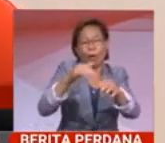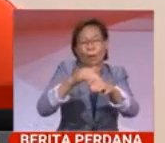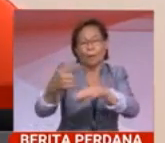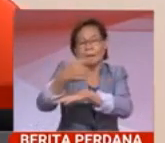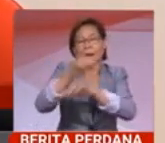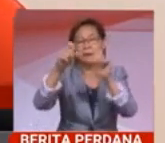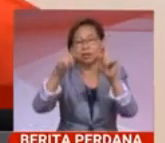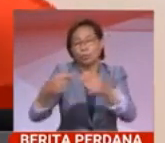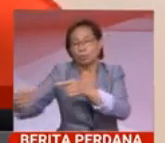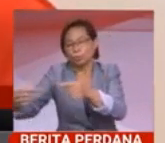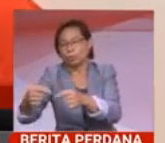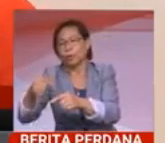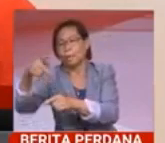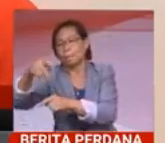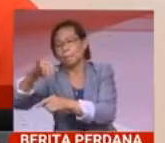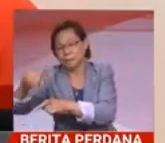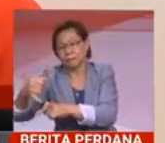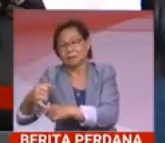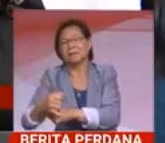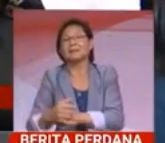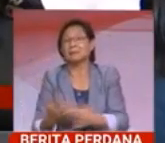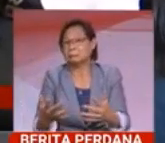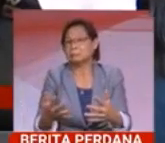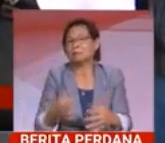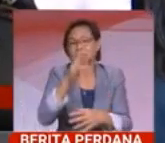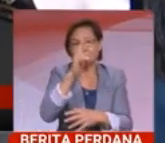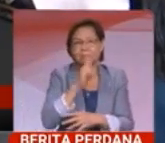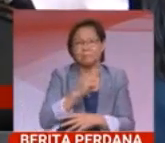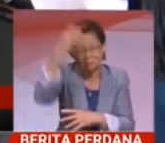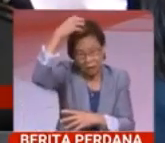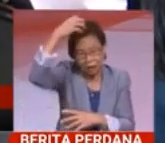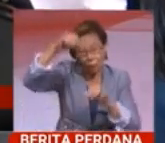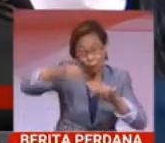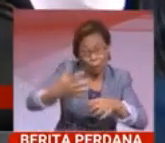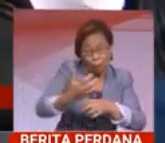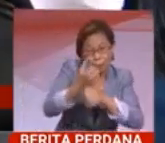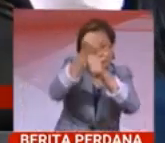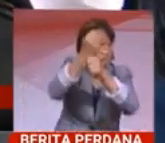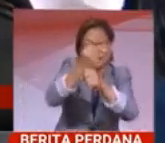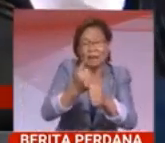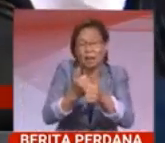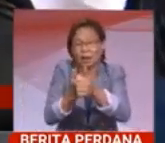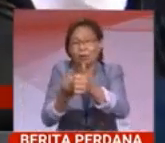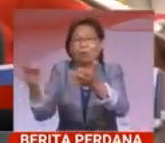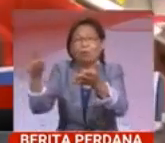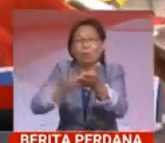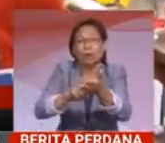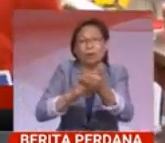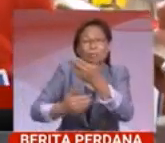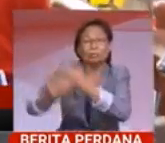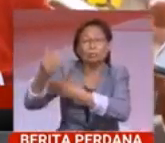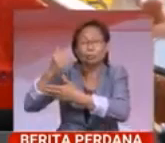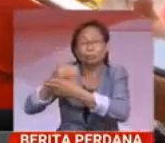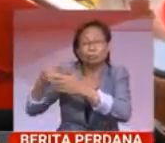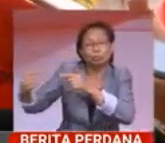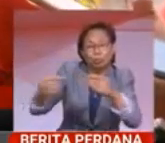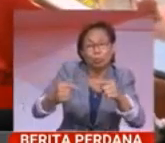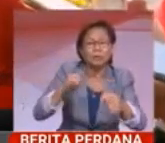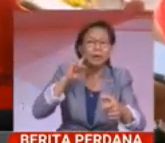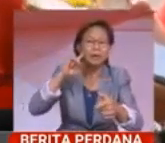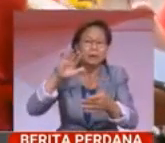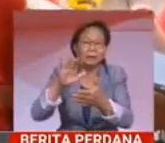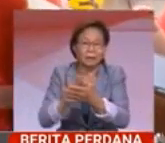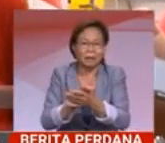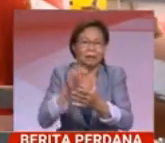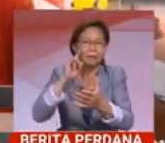pijqt yang dilihatnya ke berpihak kepada the region's jika mengikuti rekor pertemuan saya laki-laki